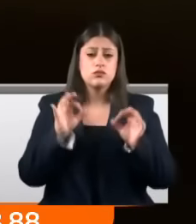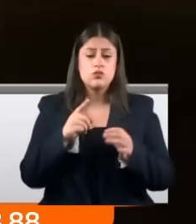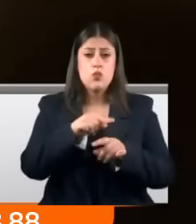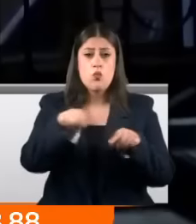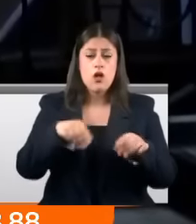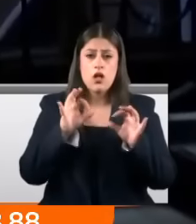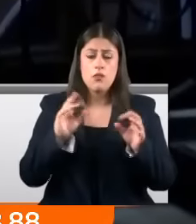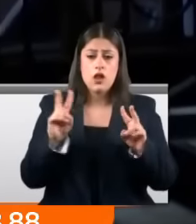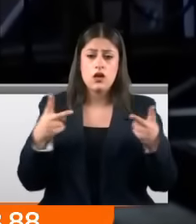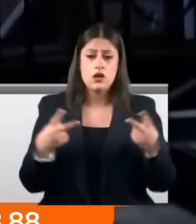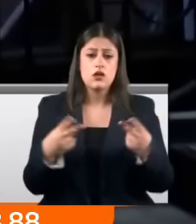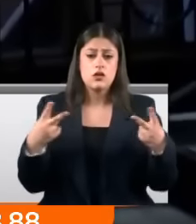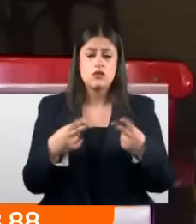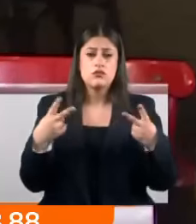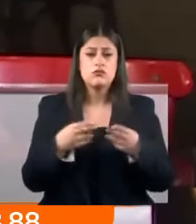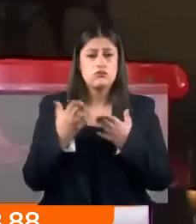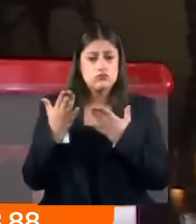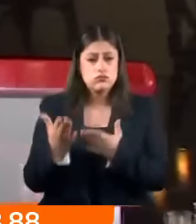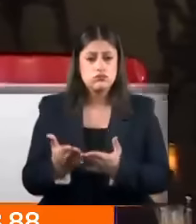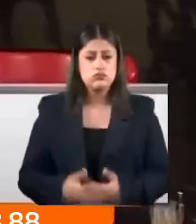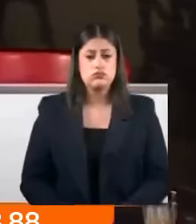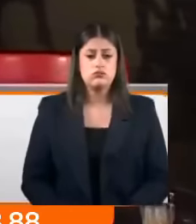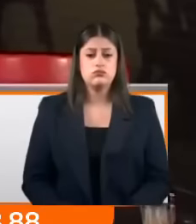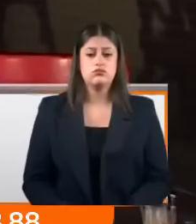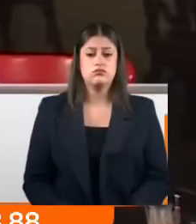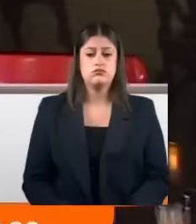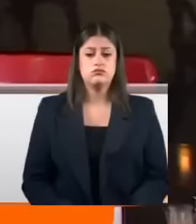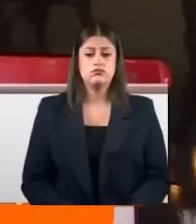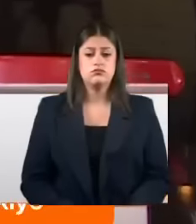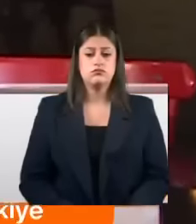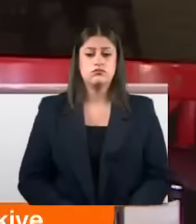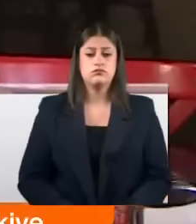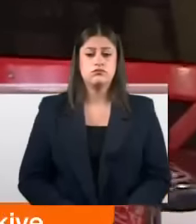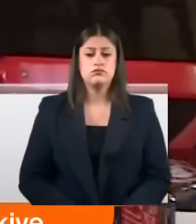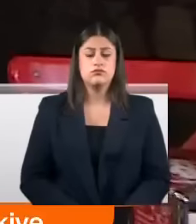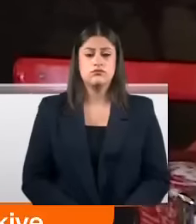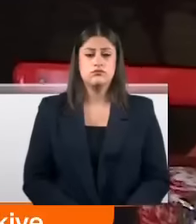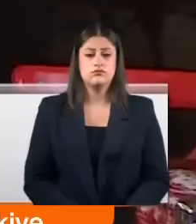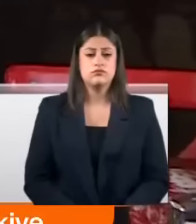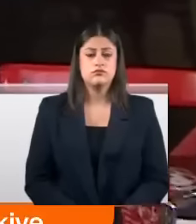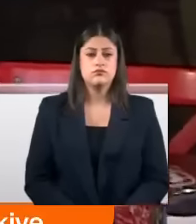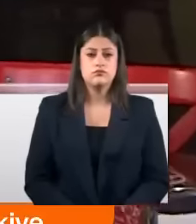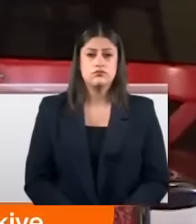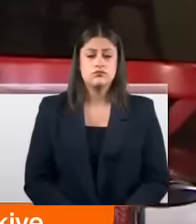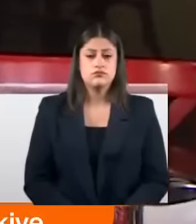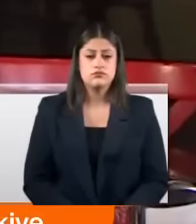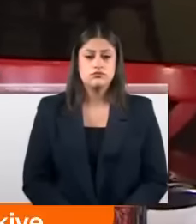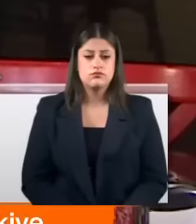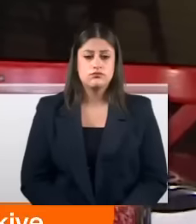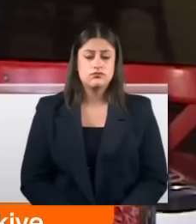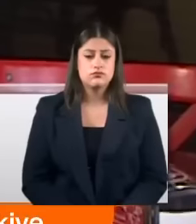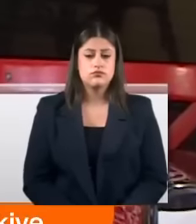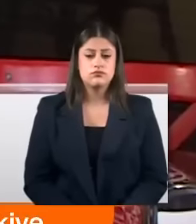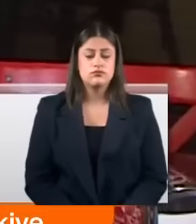elektrik kesiliyor. Hayat durma noktasına geliyor. Birkaç gün dükkanımızı kapatmak durumunda kaldık. Etlerimiz, sebzelerimiz hepsi